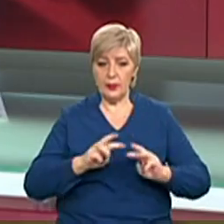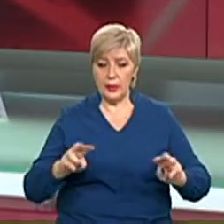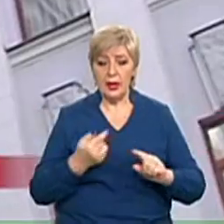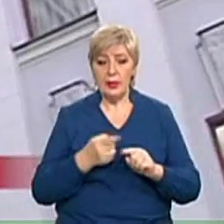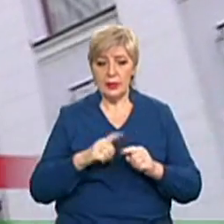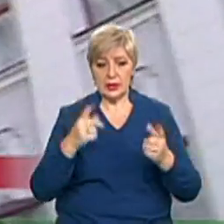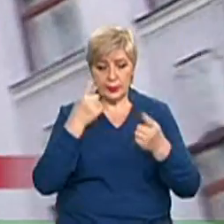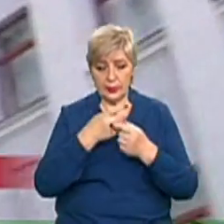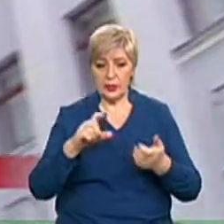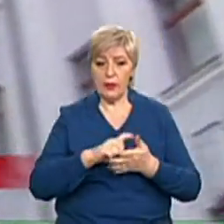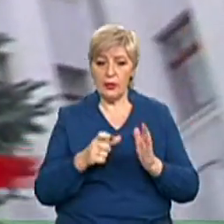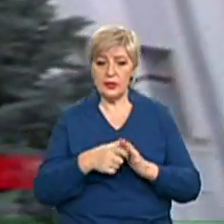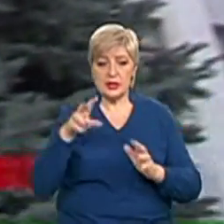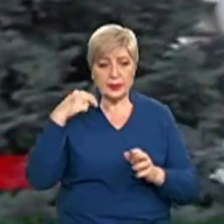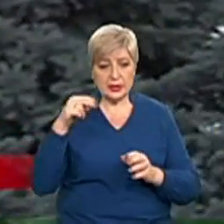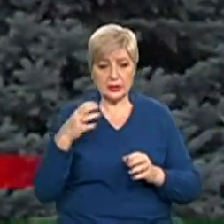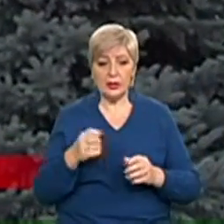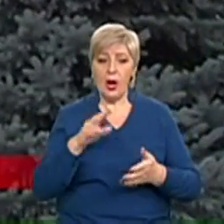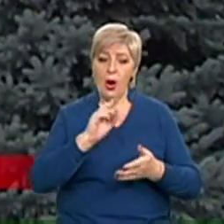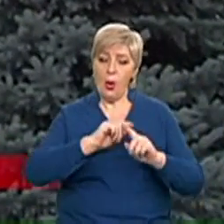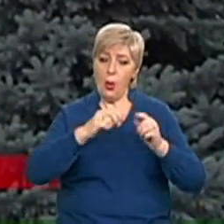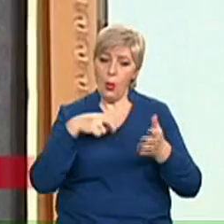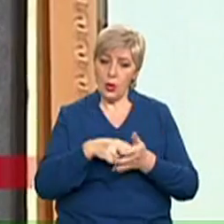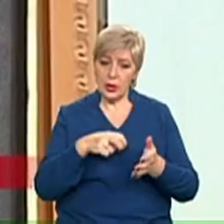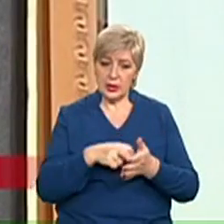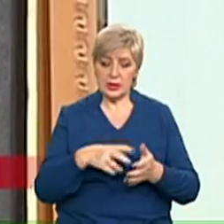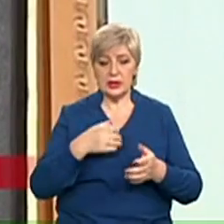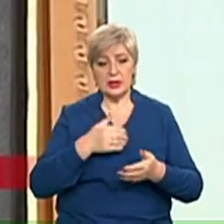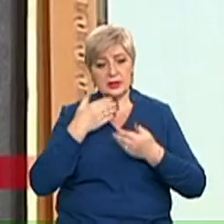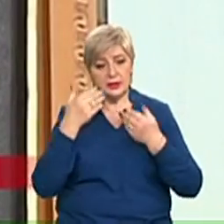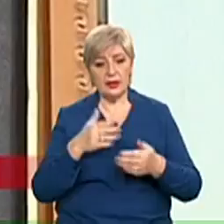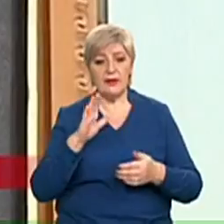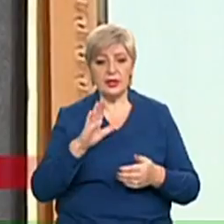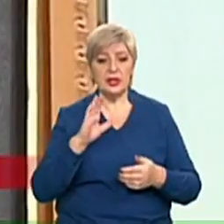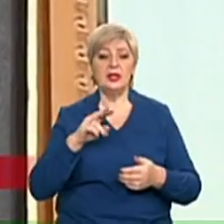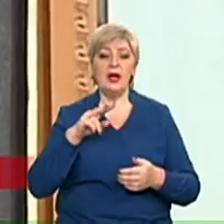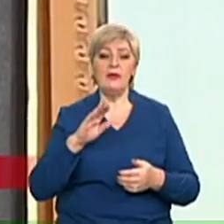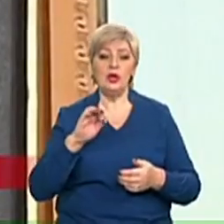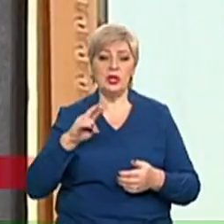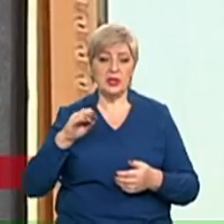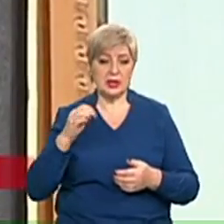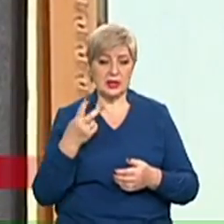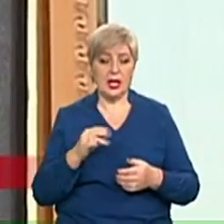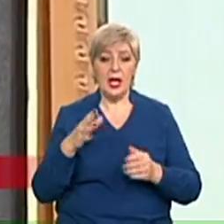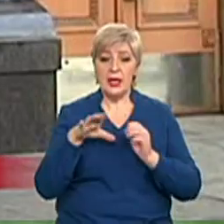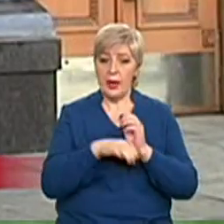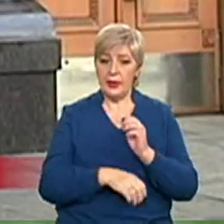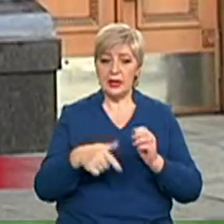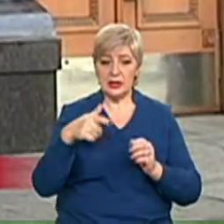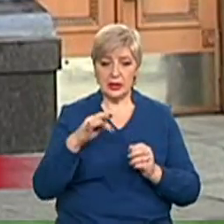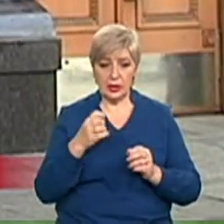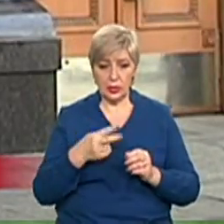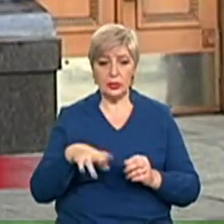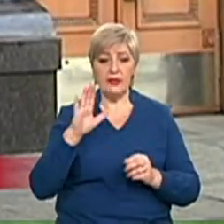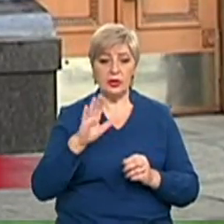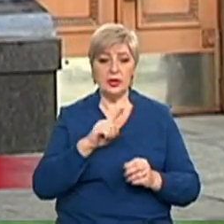Офісі президента у листі відповіді на звернення народного депутата України Михайла Волинця. І це попри те, що наприкінці грудня